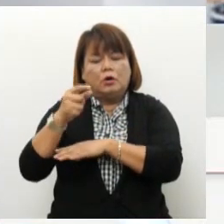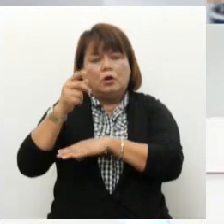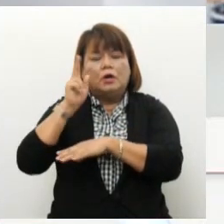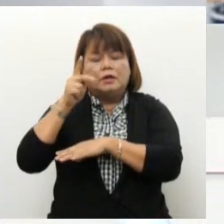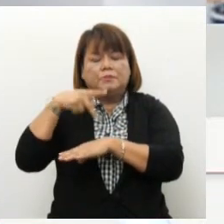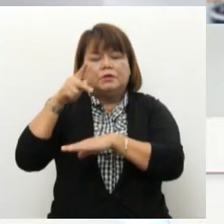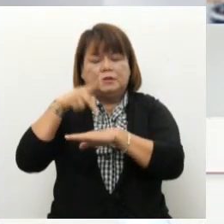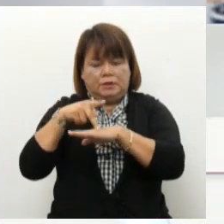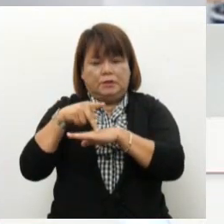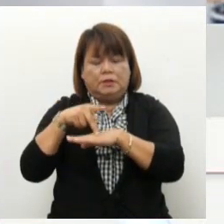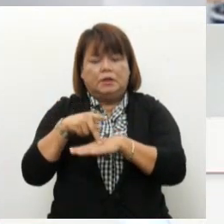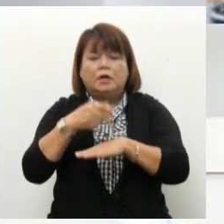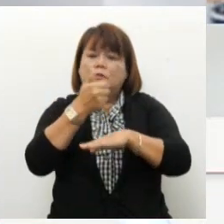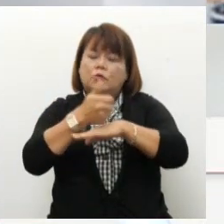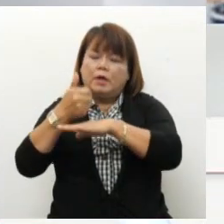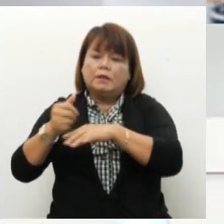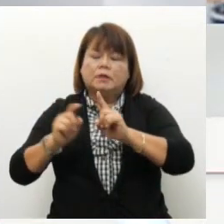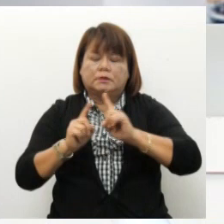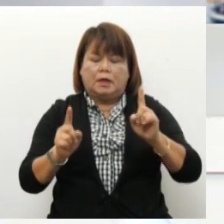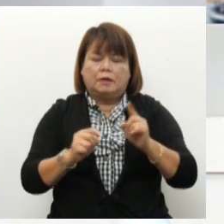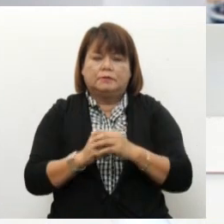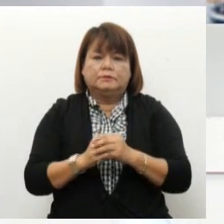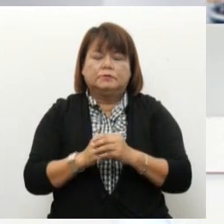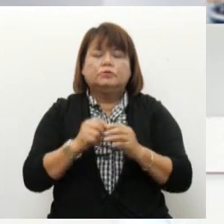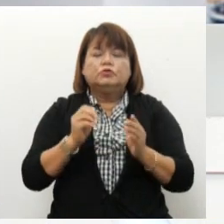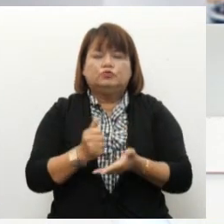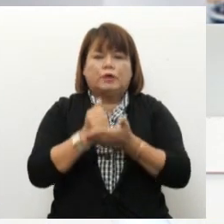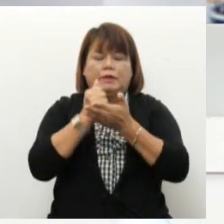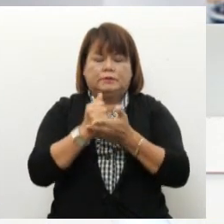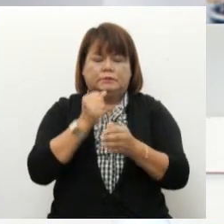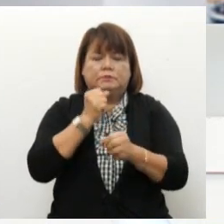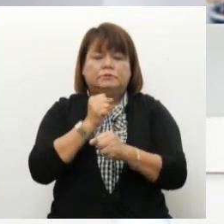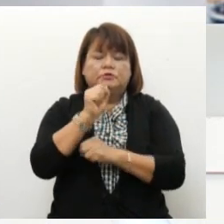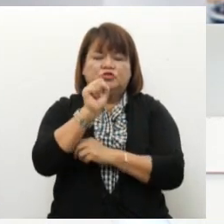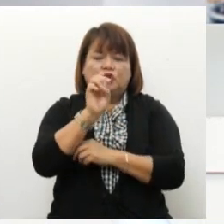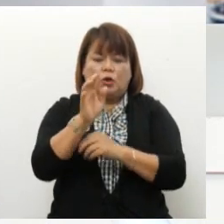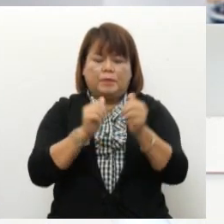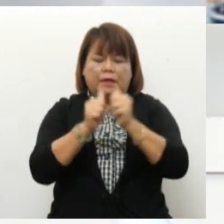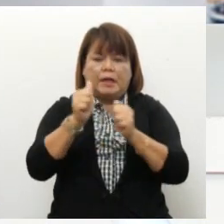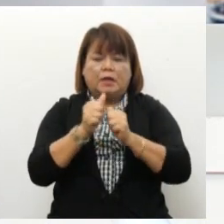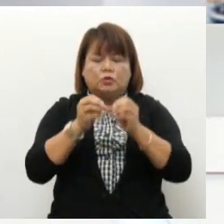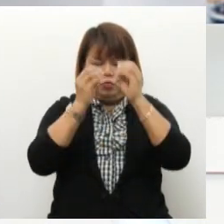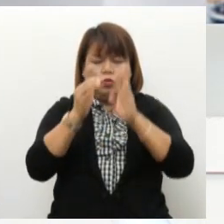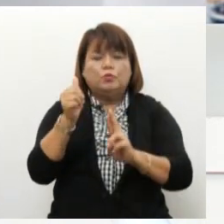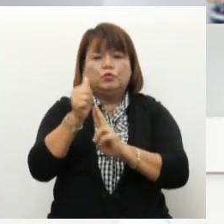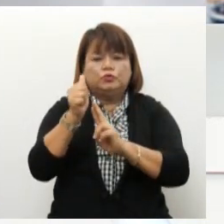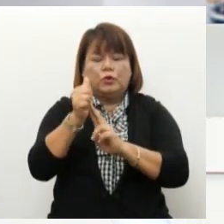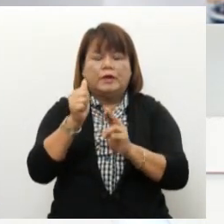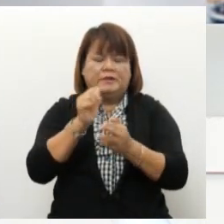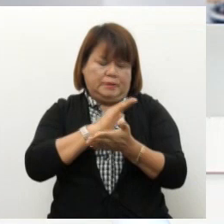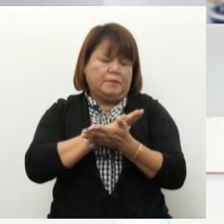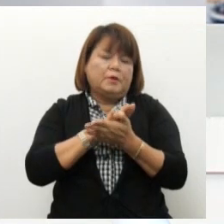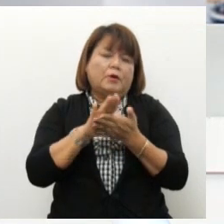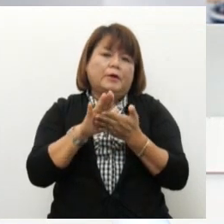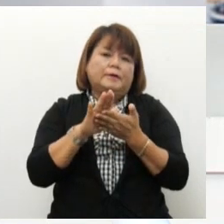ที่ที่ช่วยกันในการดำเนินการสอบแข่งขันครูผู้ช่วยนะครับเป็นไปด้วยความเรียบร้อย